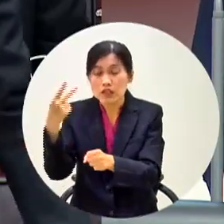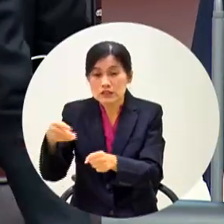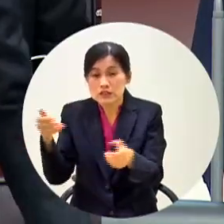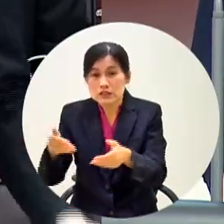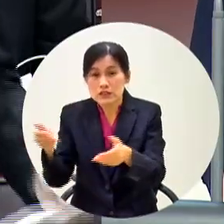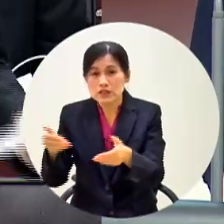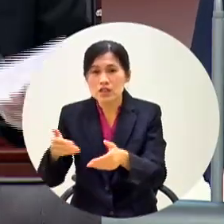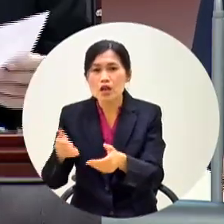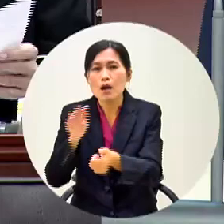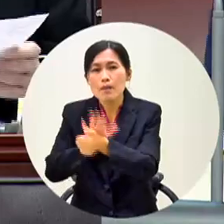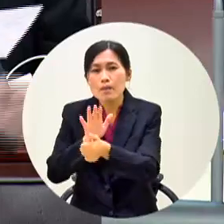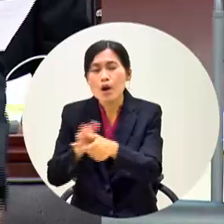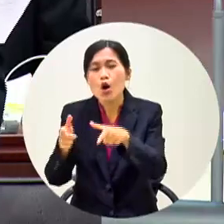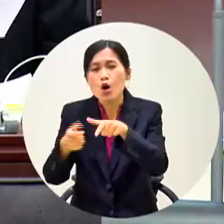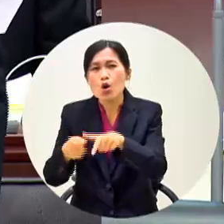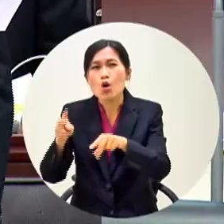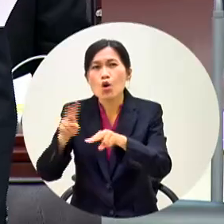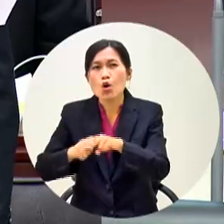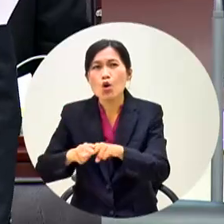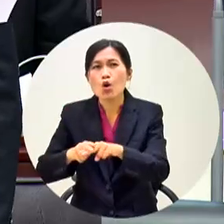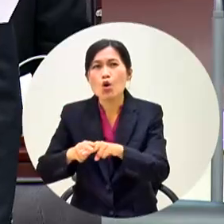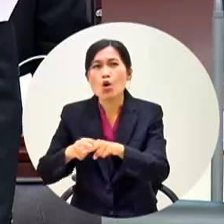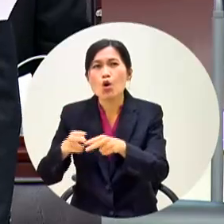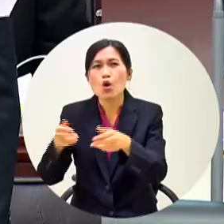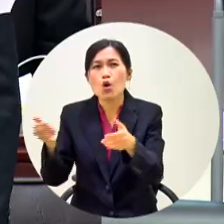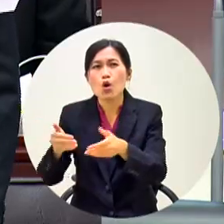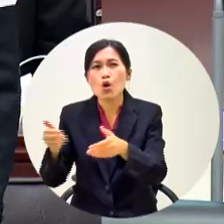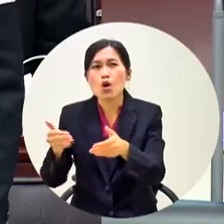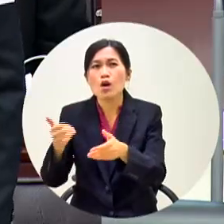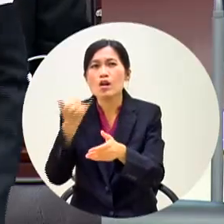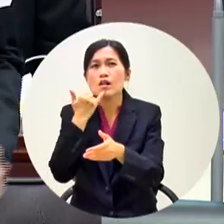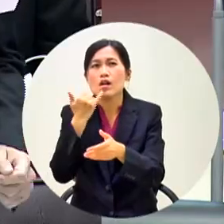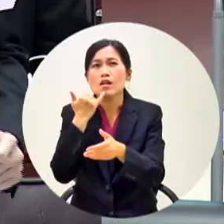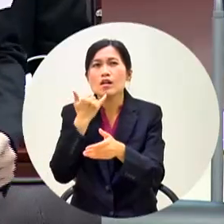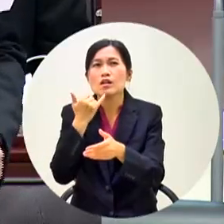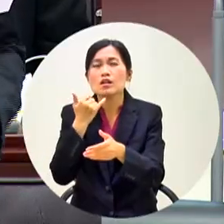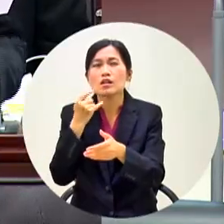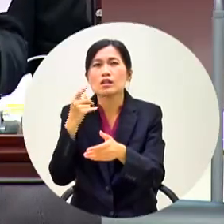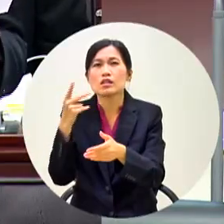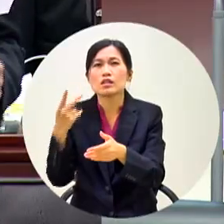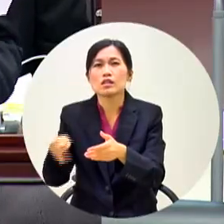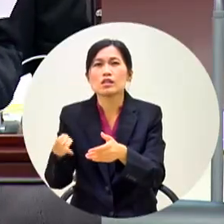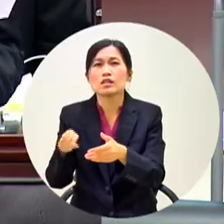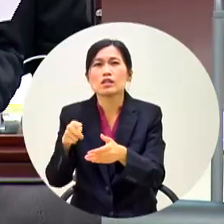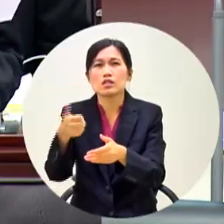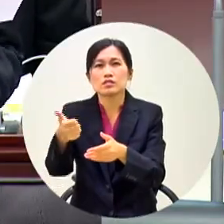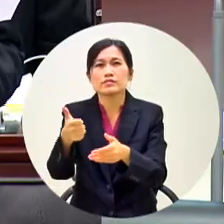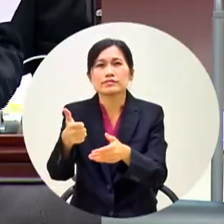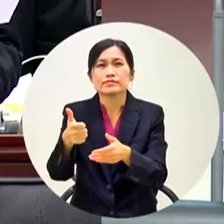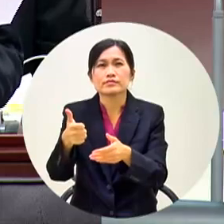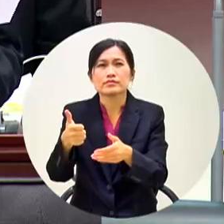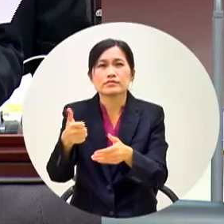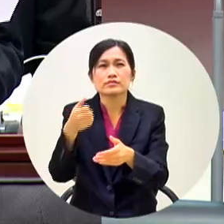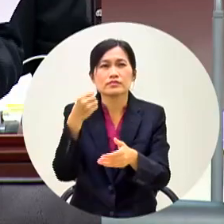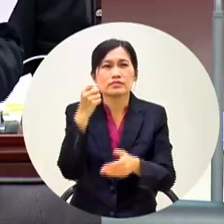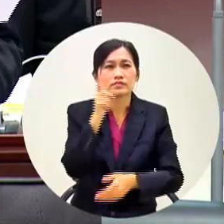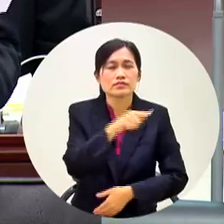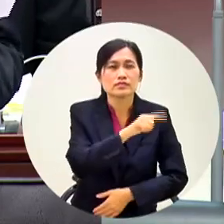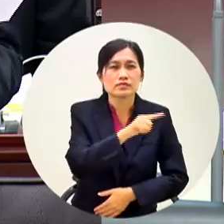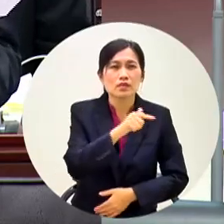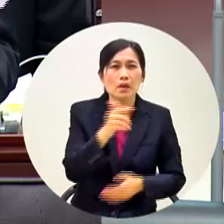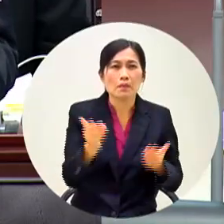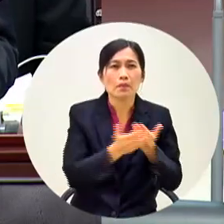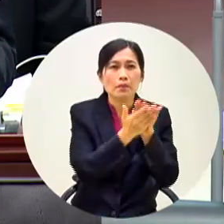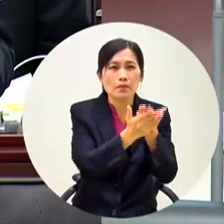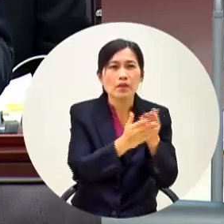公共设施， 是 这个部分的话， okay. 我们就会来做处理。 好，我想这是一个今天非常棒的一个答案。 新材料循环园区完成报编后再取得